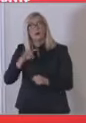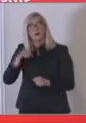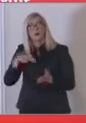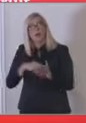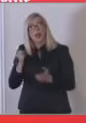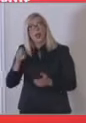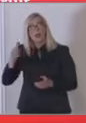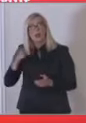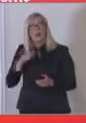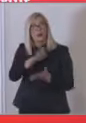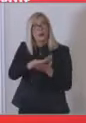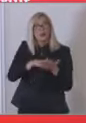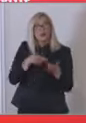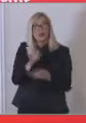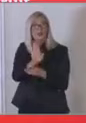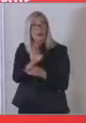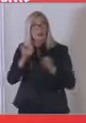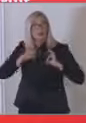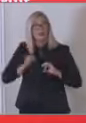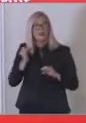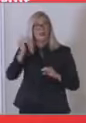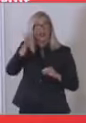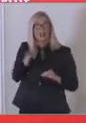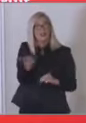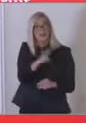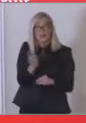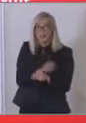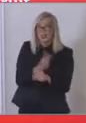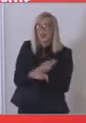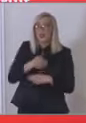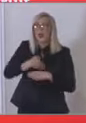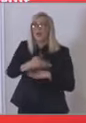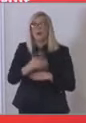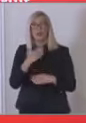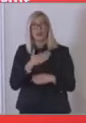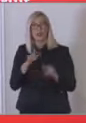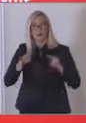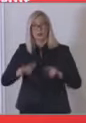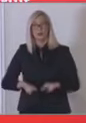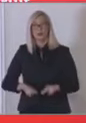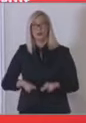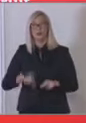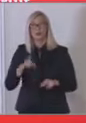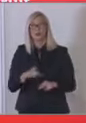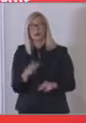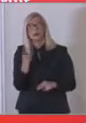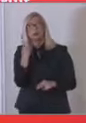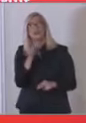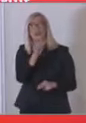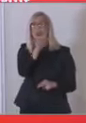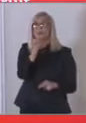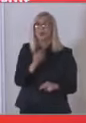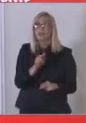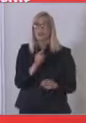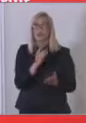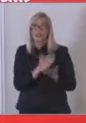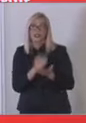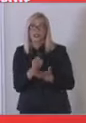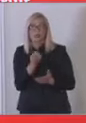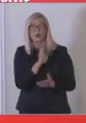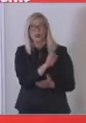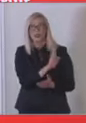e Maqedonisë së Veriut. Në fillim do të drejtohen kryetarët e qeverive të dy vendeve dhe pastaj do të kemi pyetje që të parashtrohen